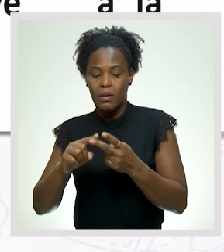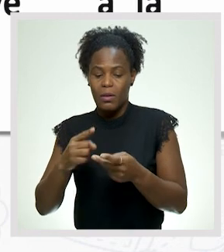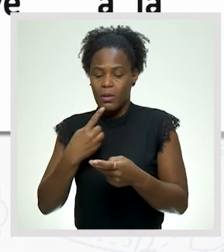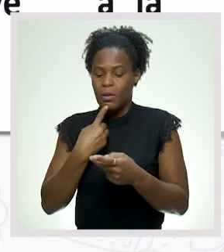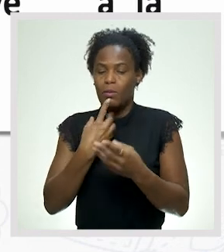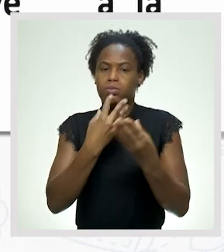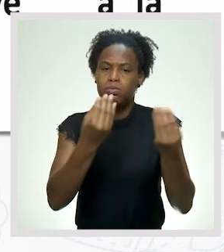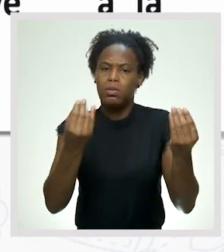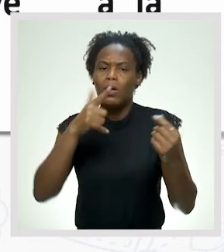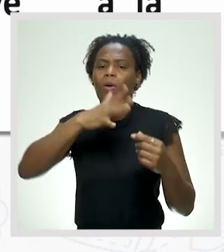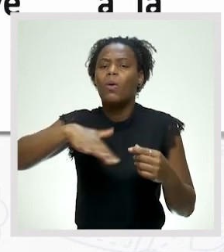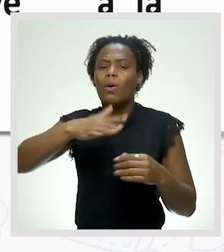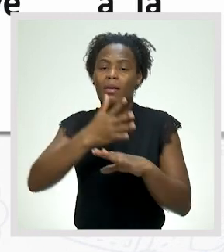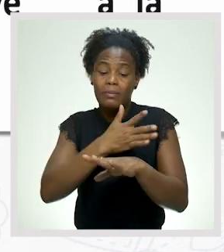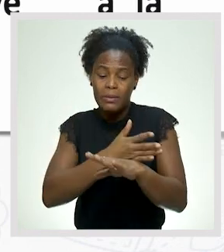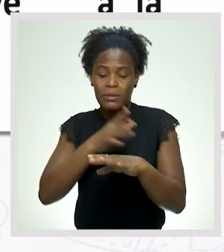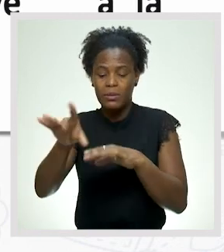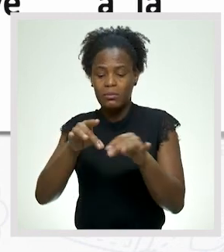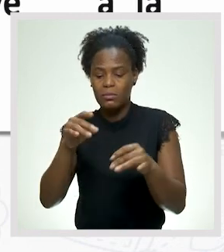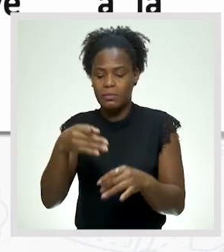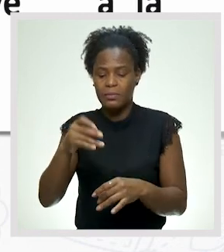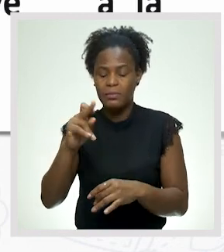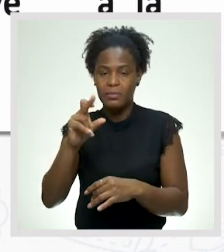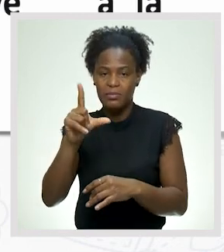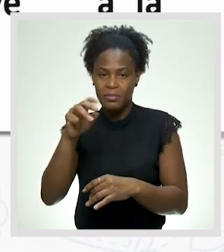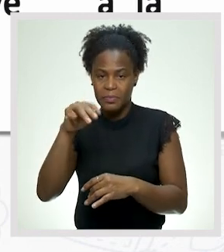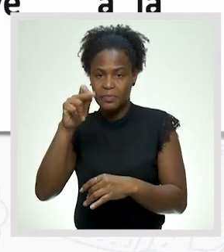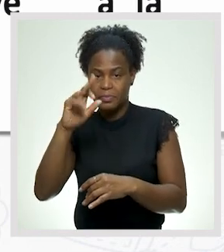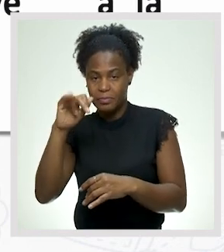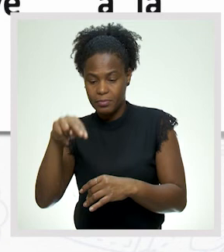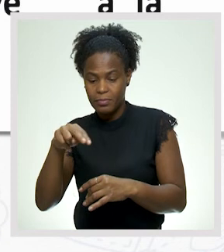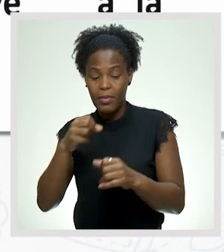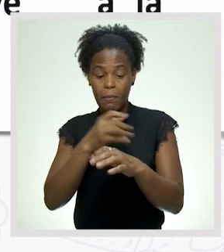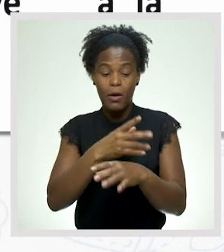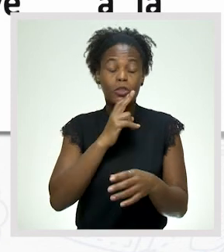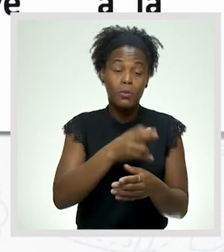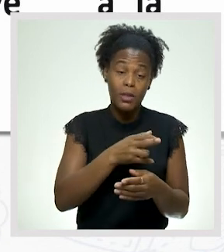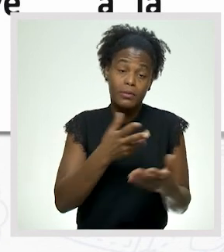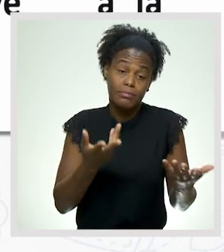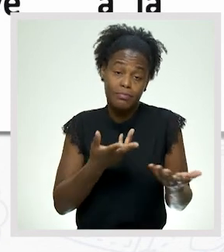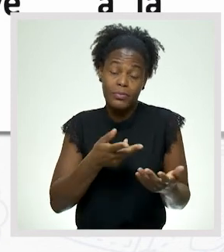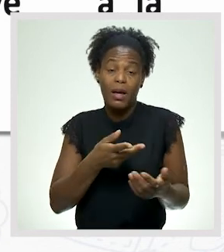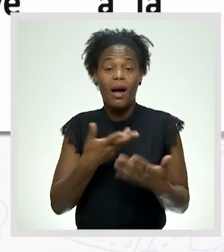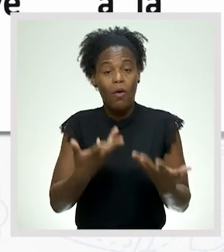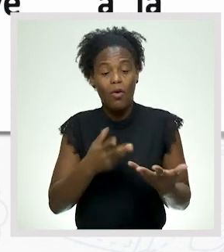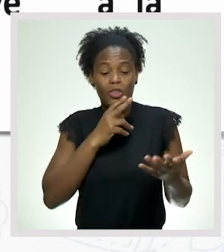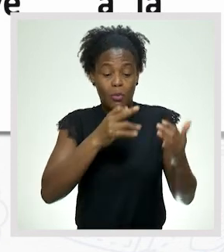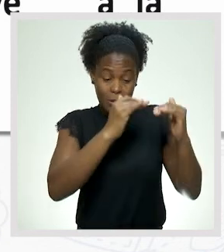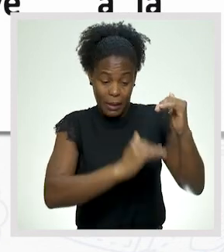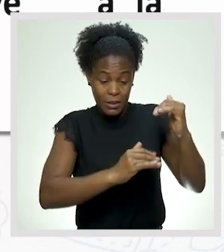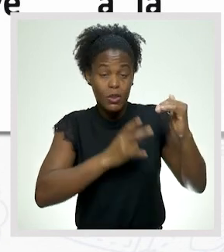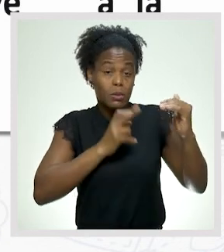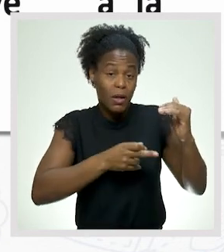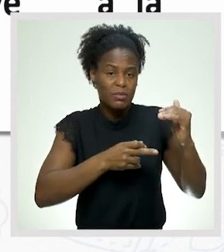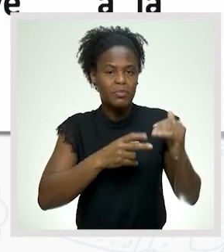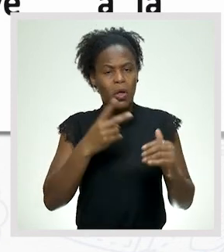avant de choisir Palmarin. Après, vous avez la réponse. Maintenant, vous avez la réponse. 2